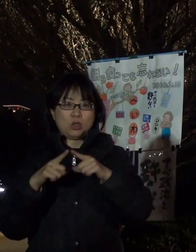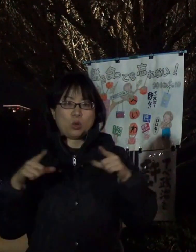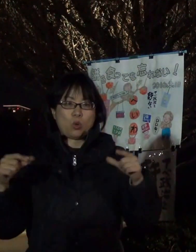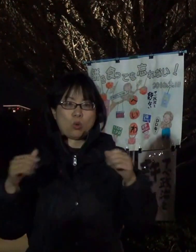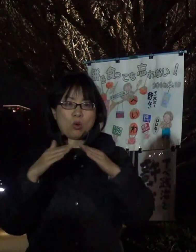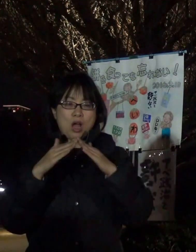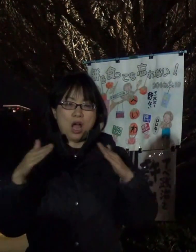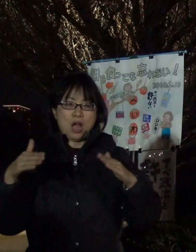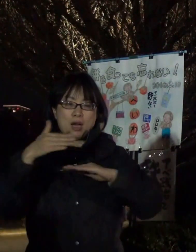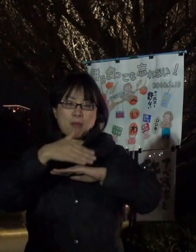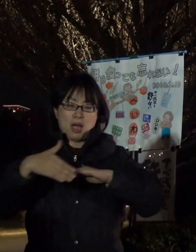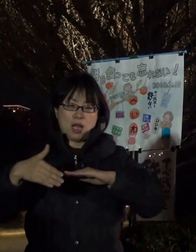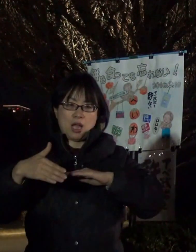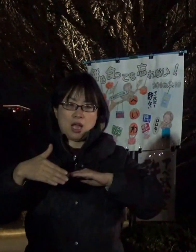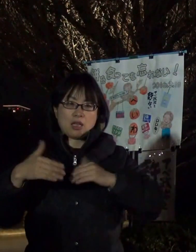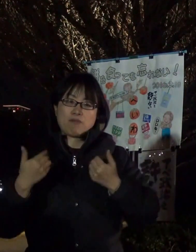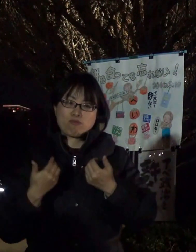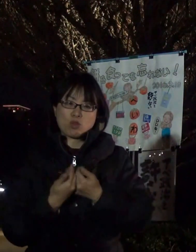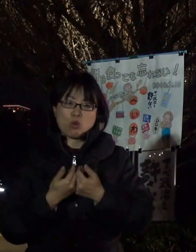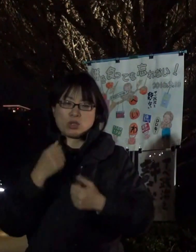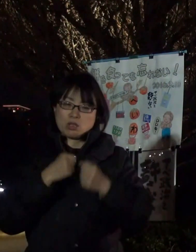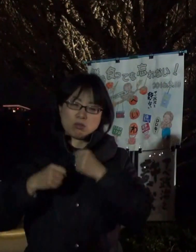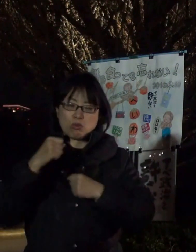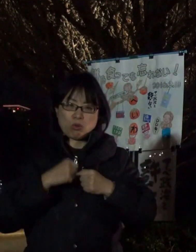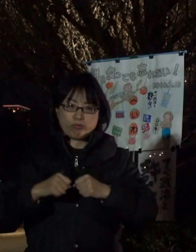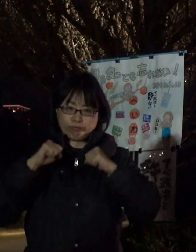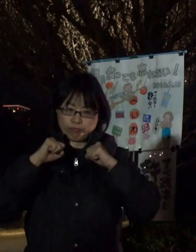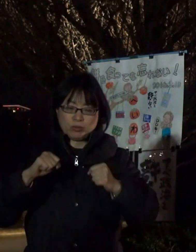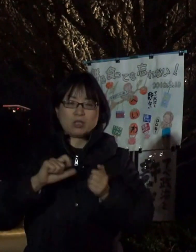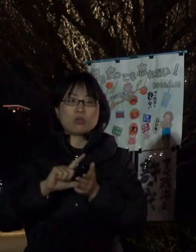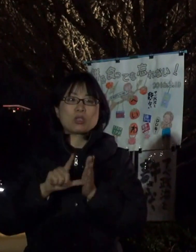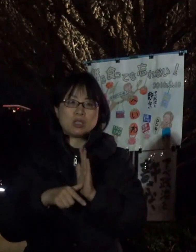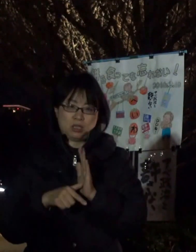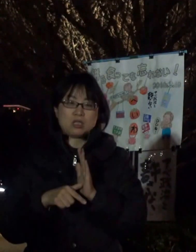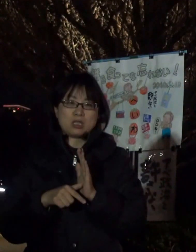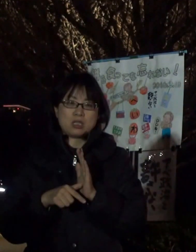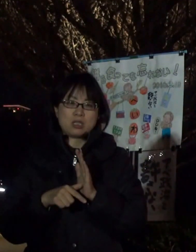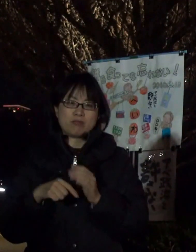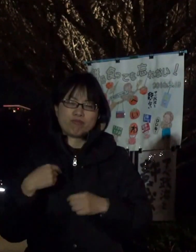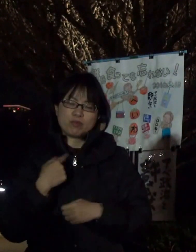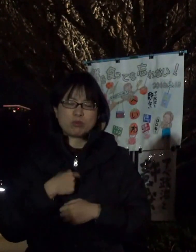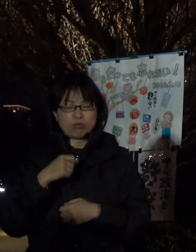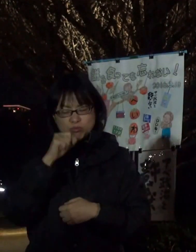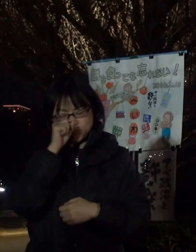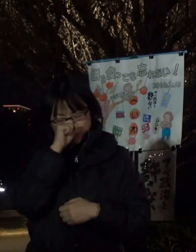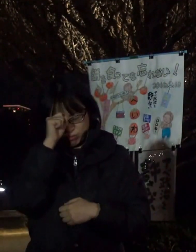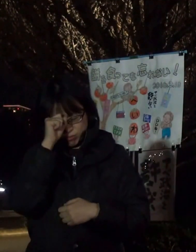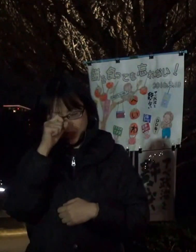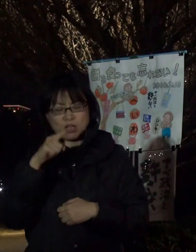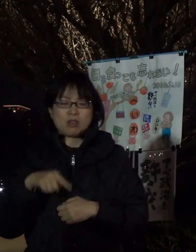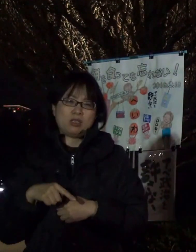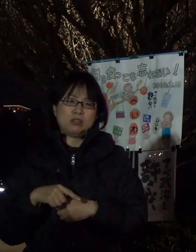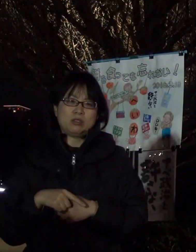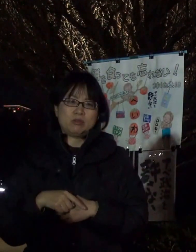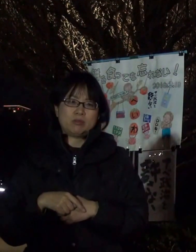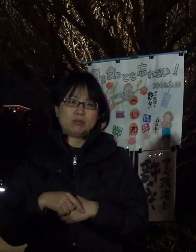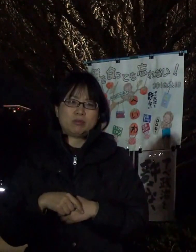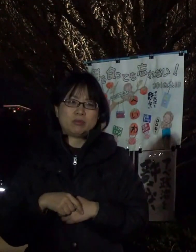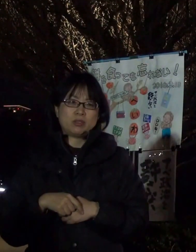抗議行動やってる時に、ちょっと具合が、病院かかったばっかで具合が悪くてぶっ倒れちゃったんですよ。